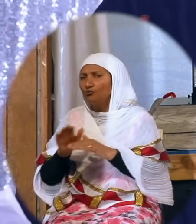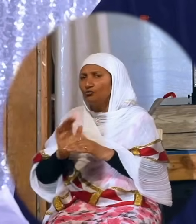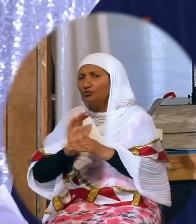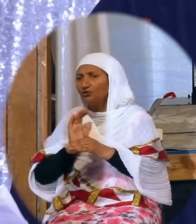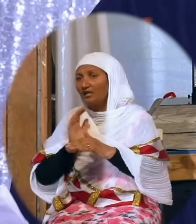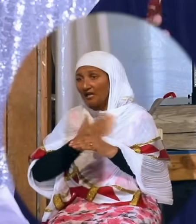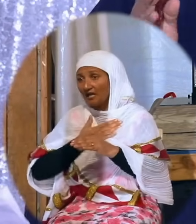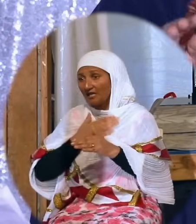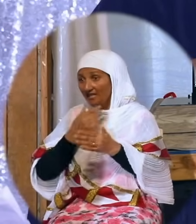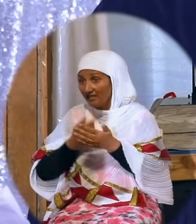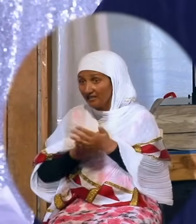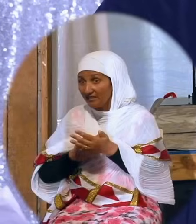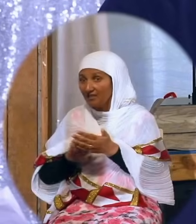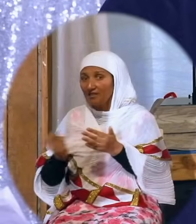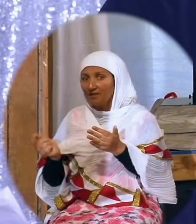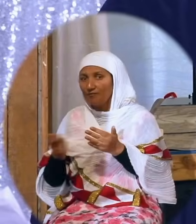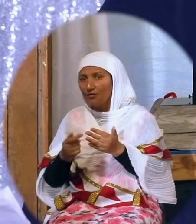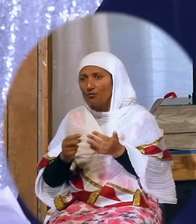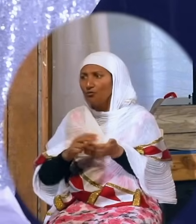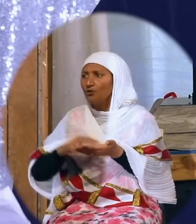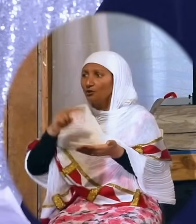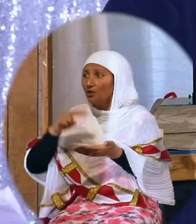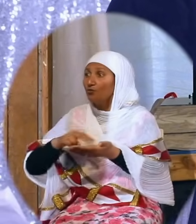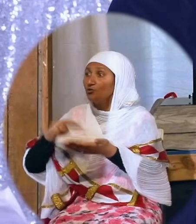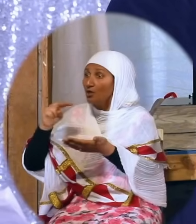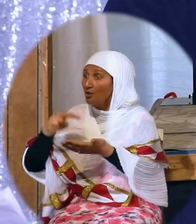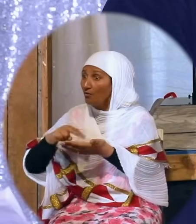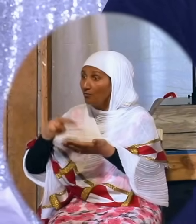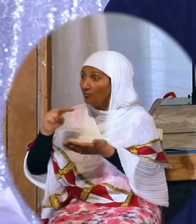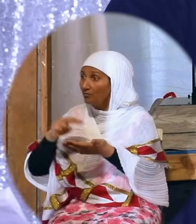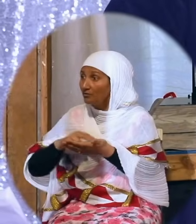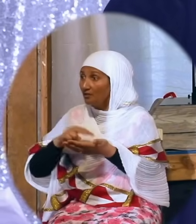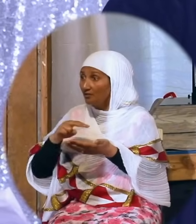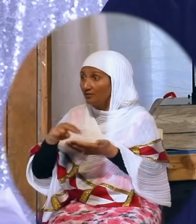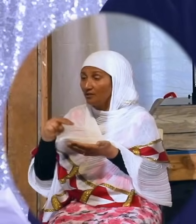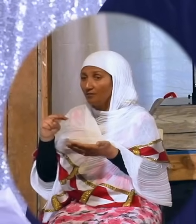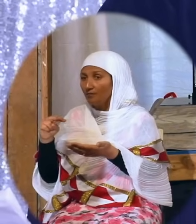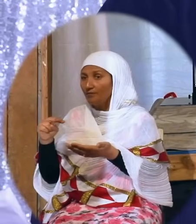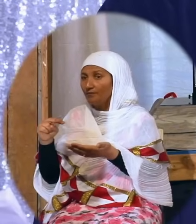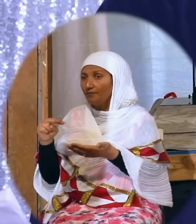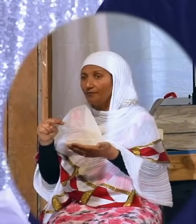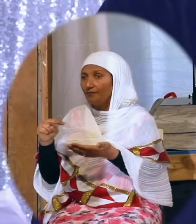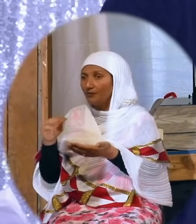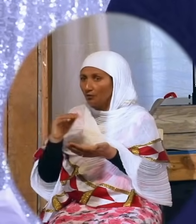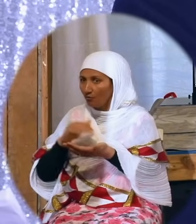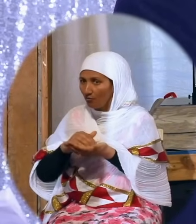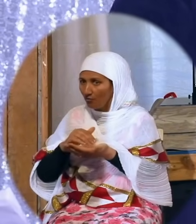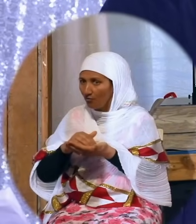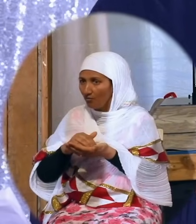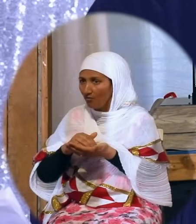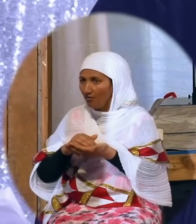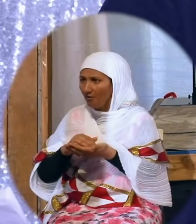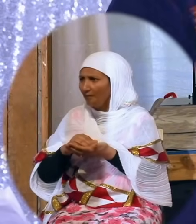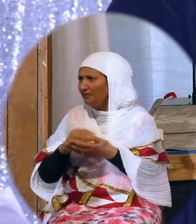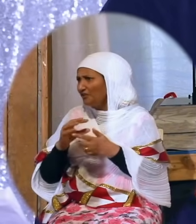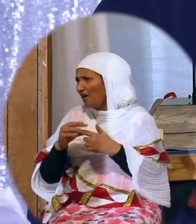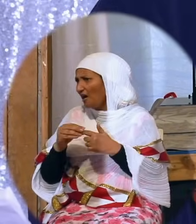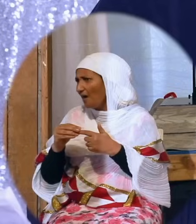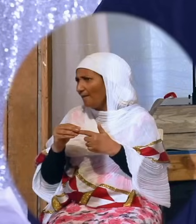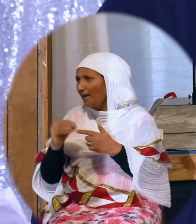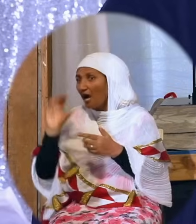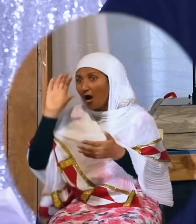ከመሆኑ እንደምንም ዘለው ደግሞ ደግሞ ብቻ መጋብቻ